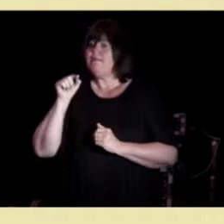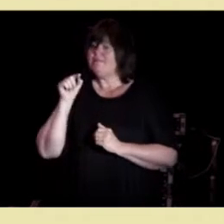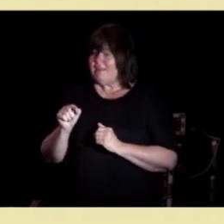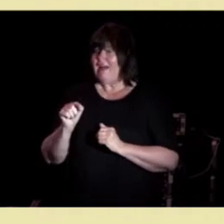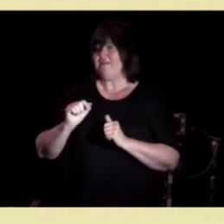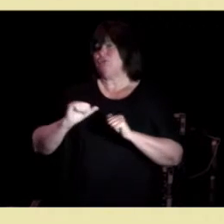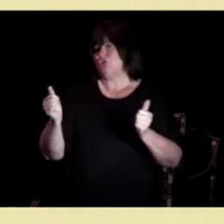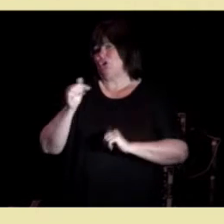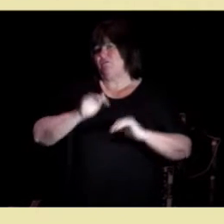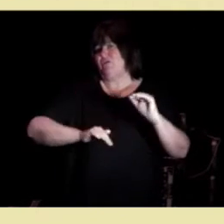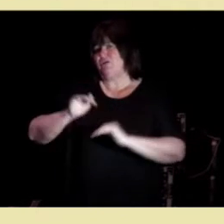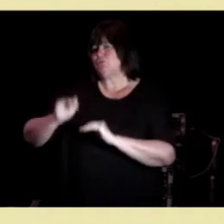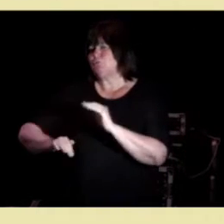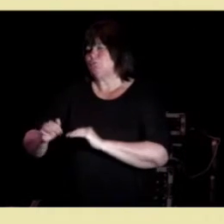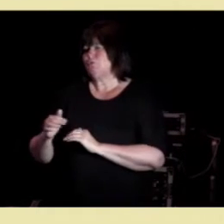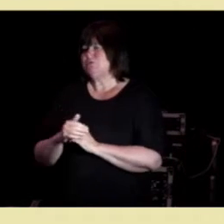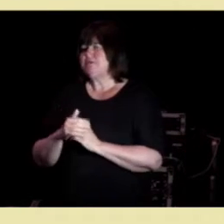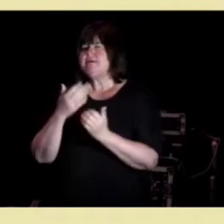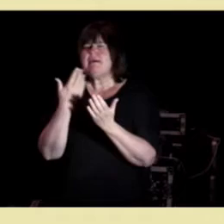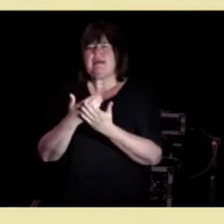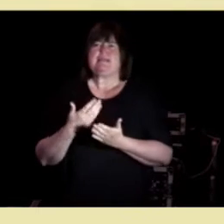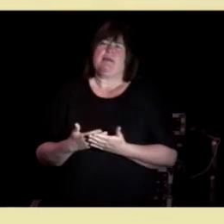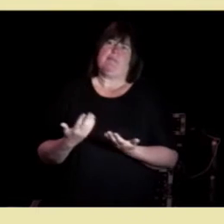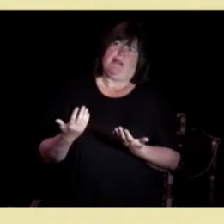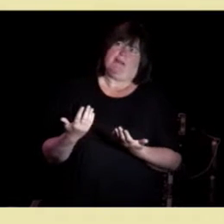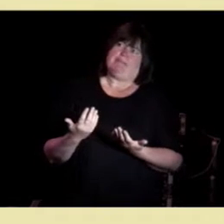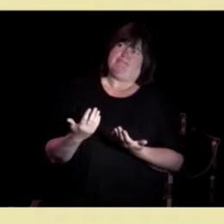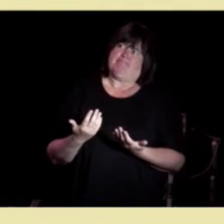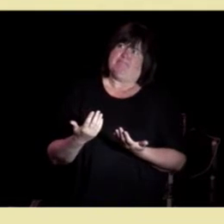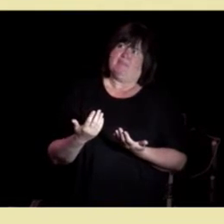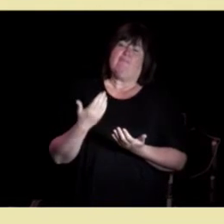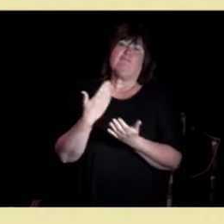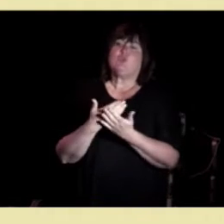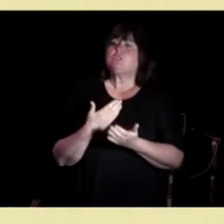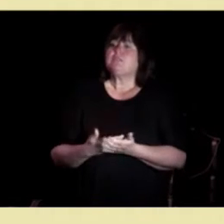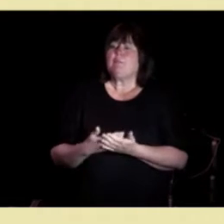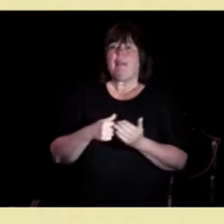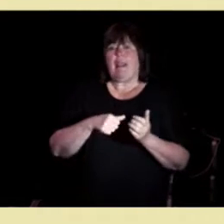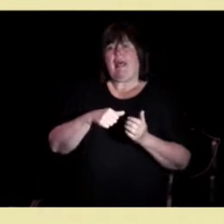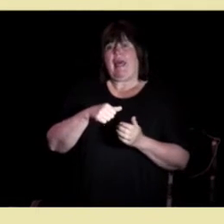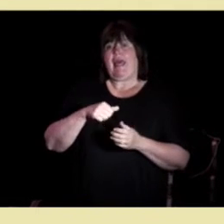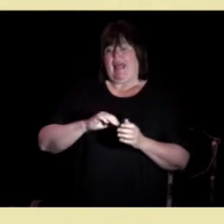variasjon. Et eksempel på dette kan være planlagte keisersnitt.